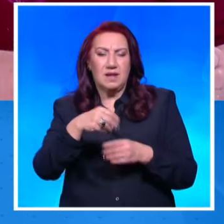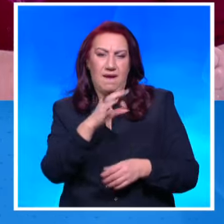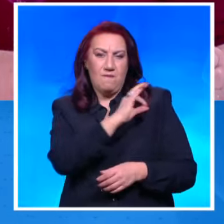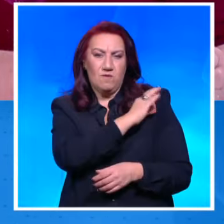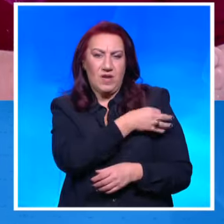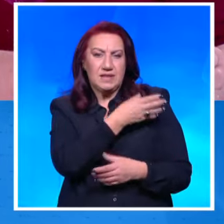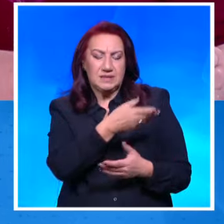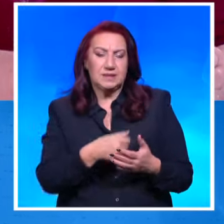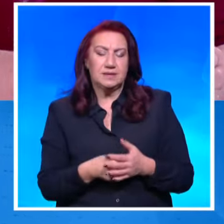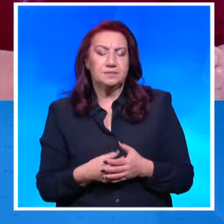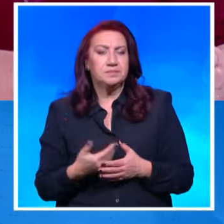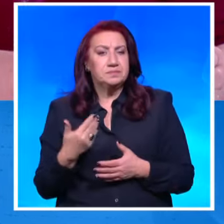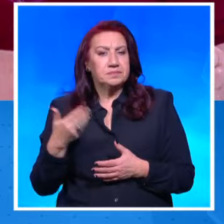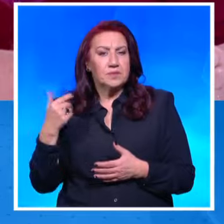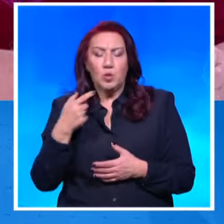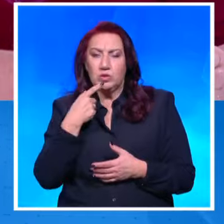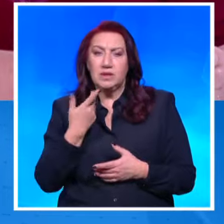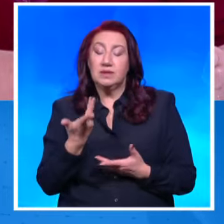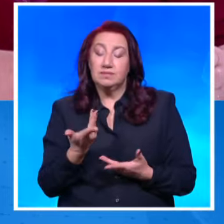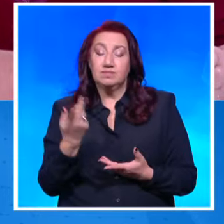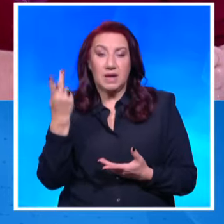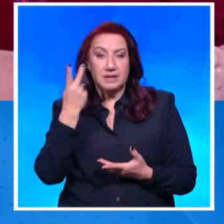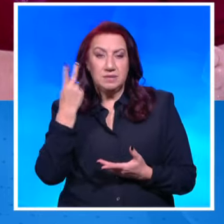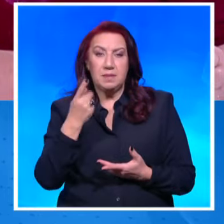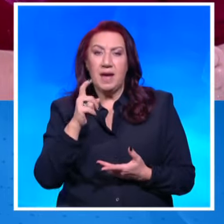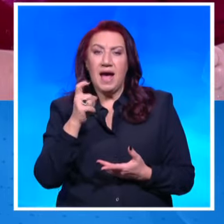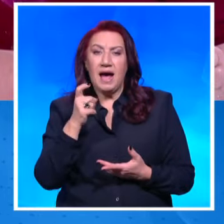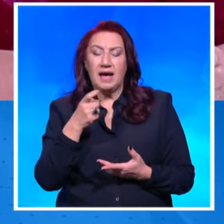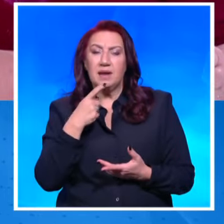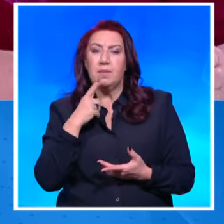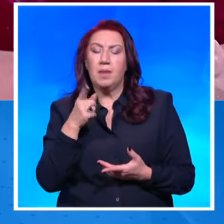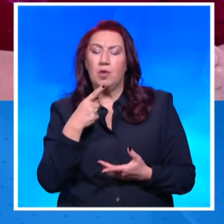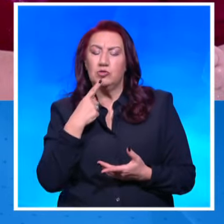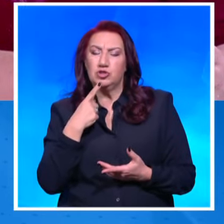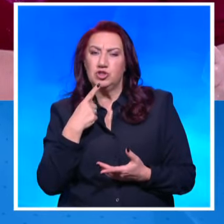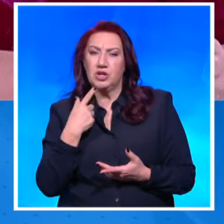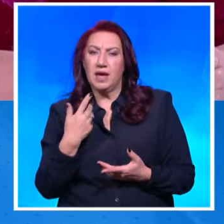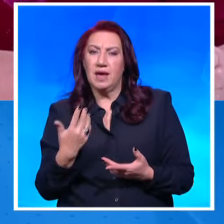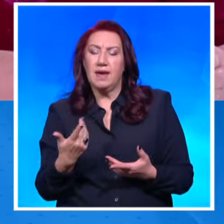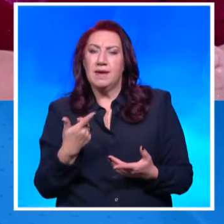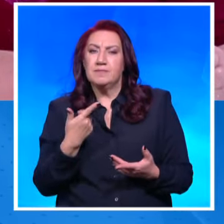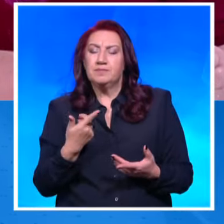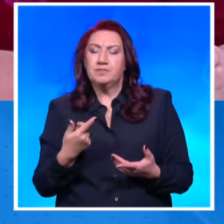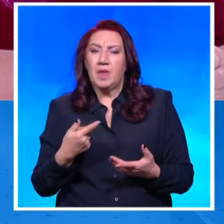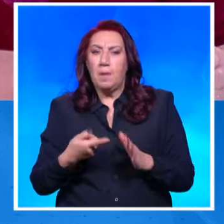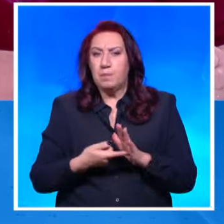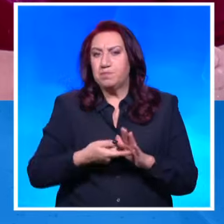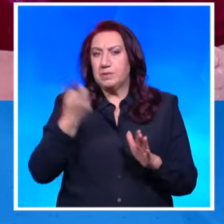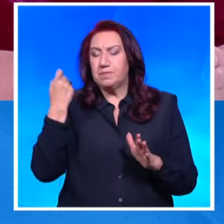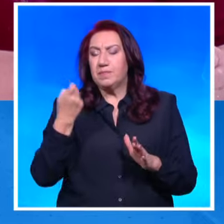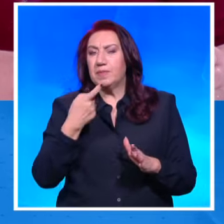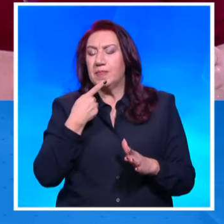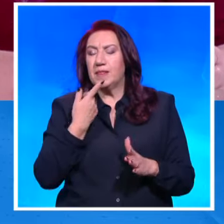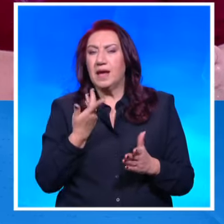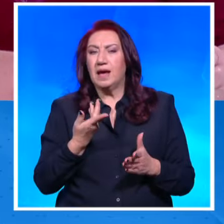години, че грипния вирус може да атакува и така имунния отговор, някои клетки на вродения и на придобития имунитет.